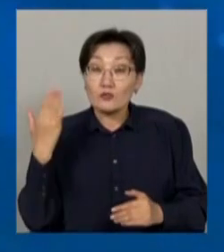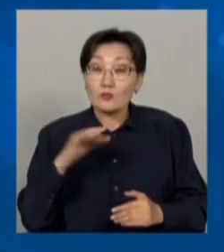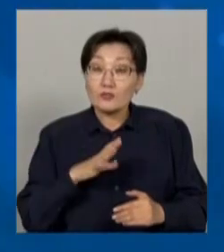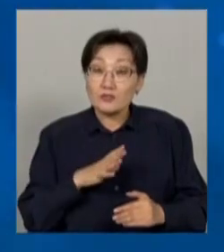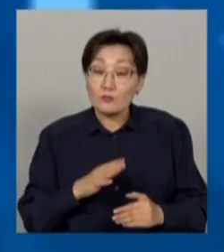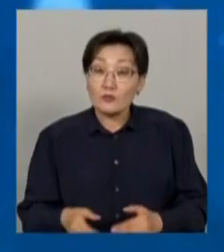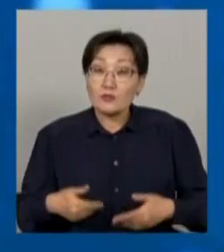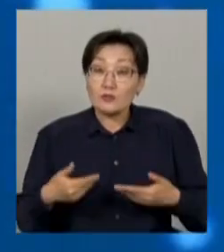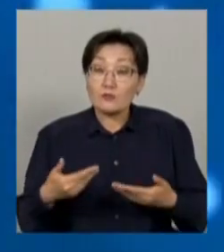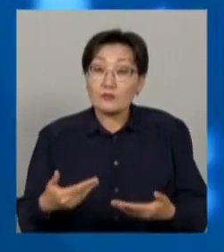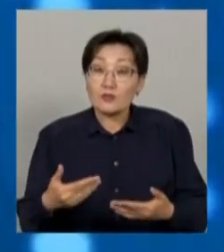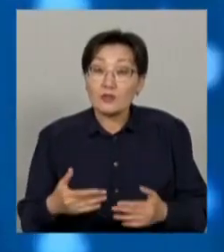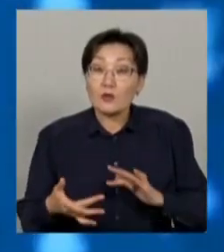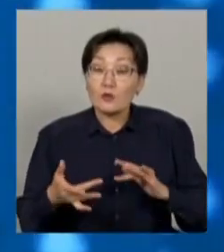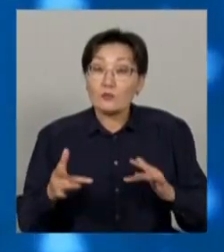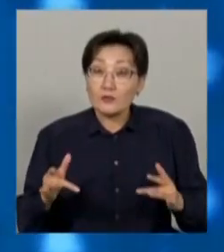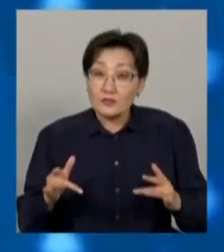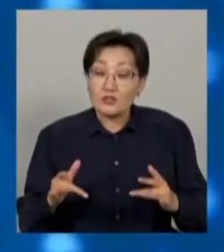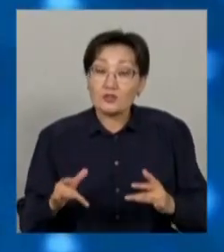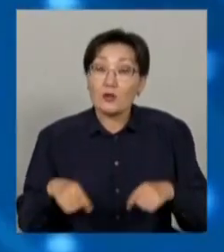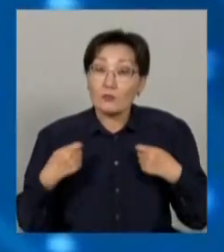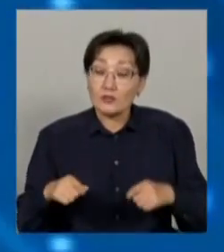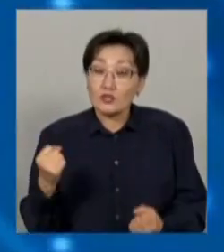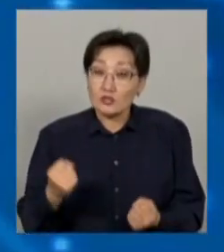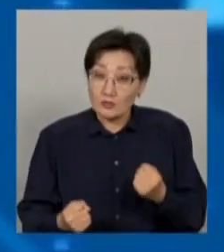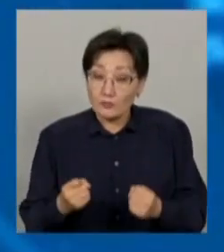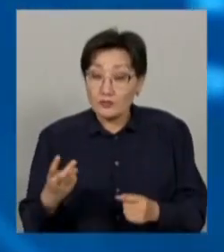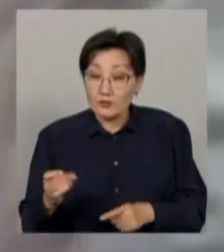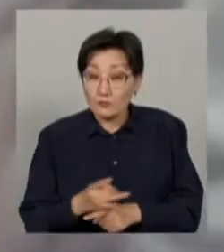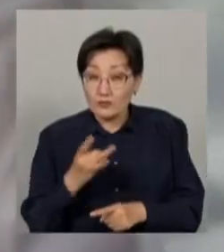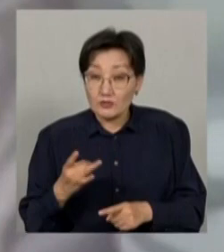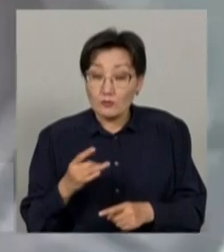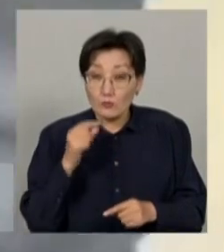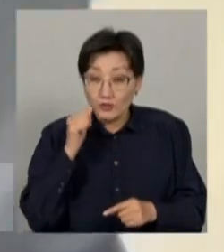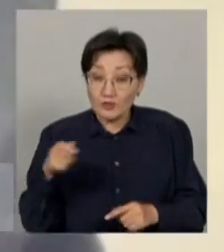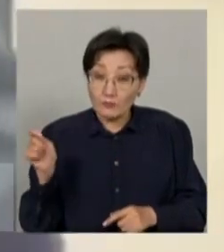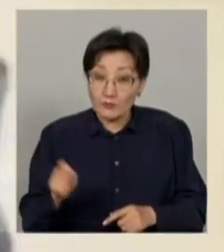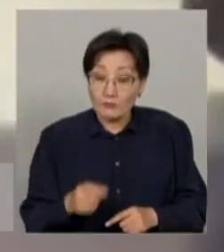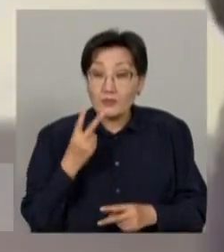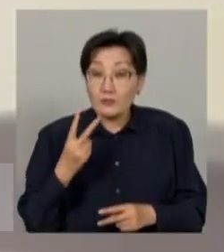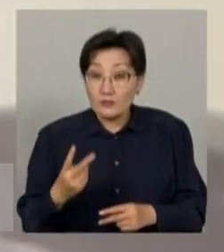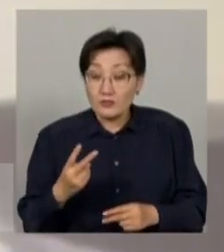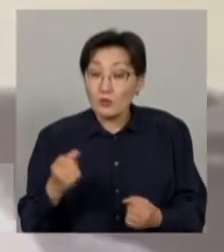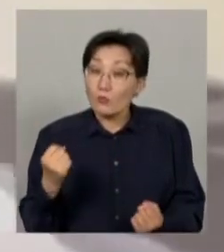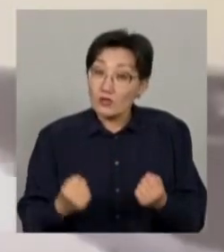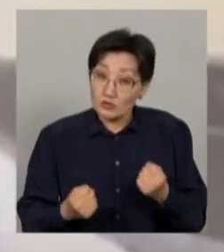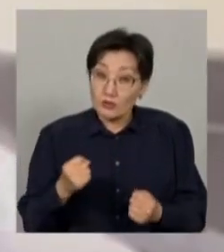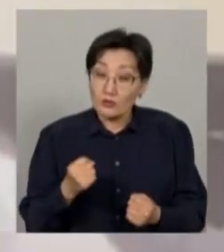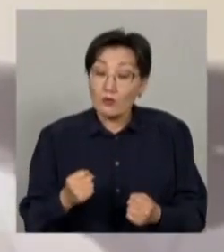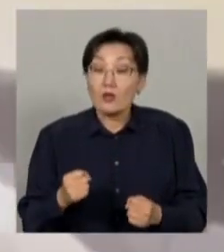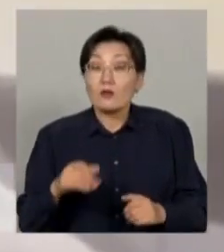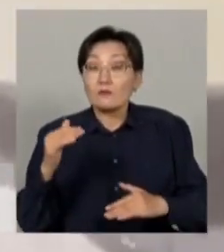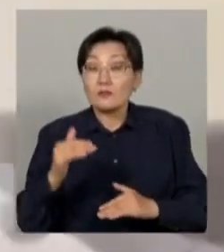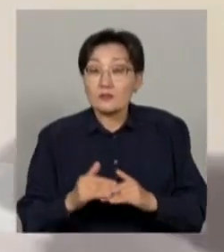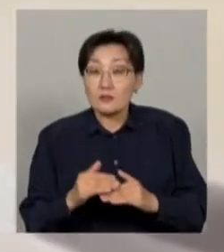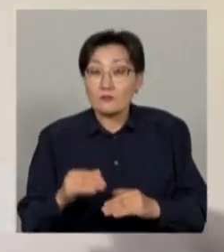он выставлял на сайте объявление о продаже транспорта. Несколько мужчин приехали, чтобы посмотреть машину. Тем же